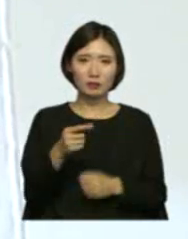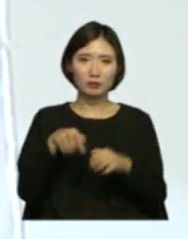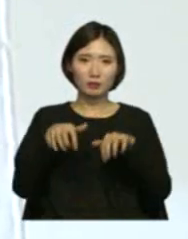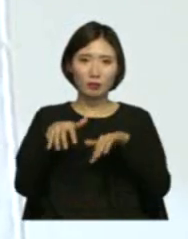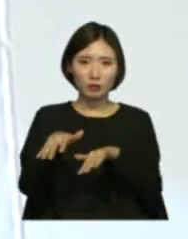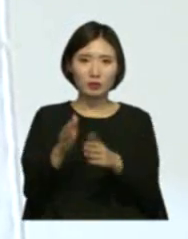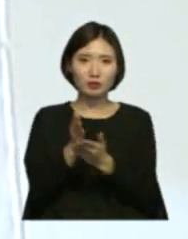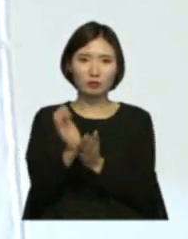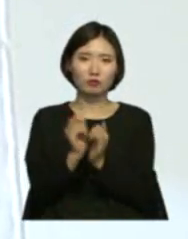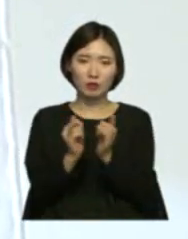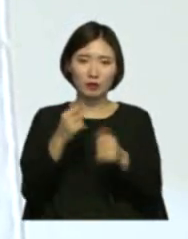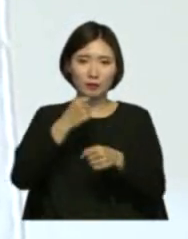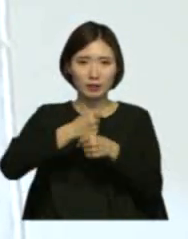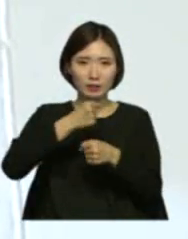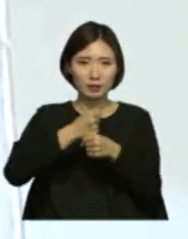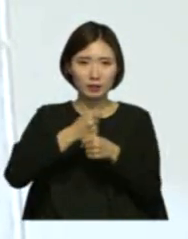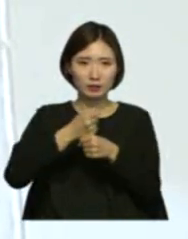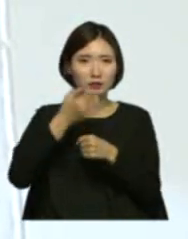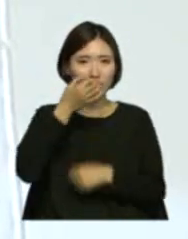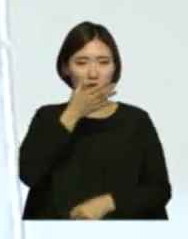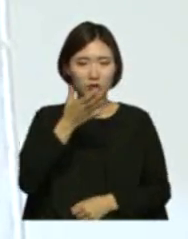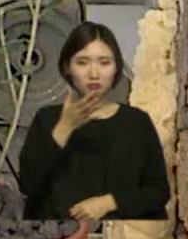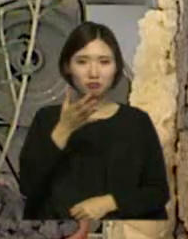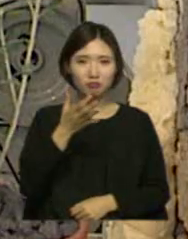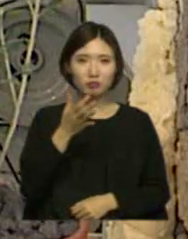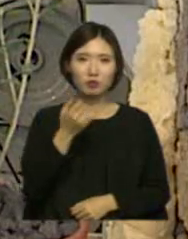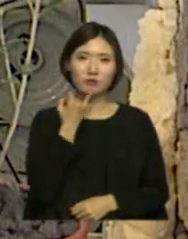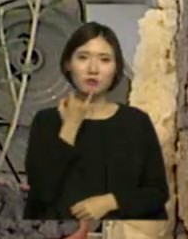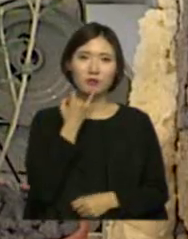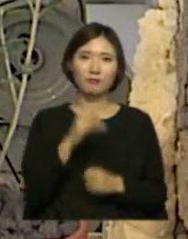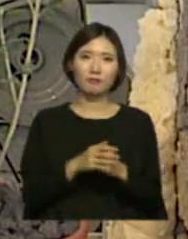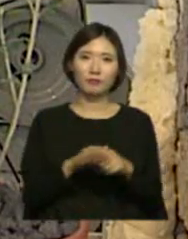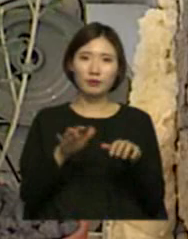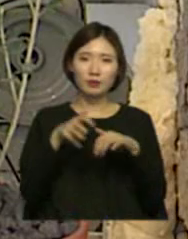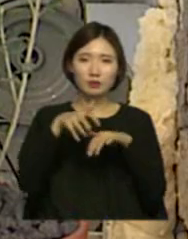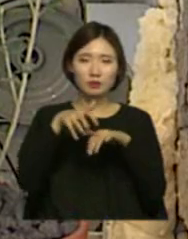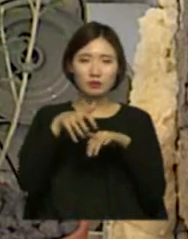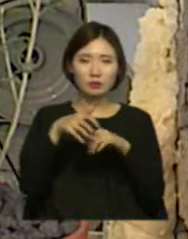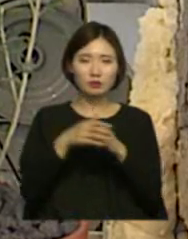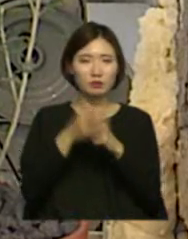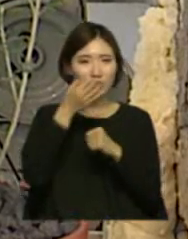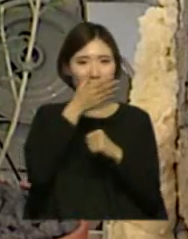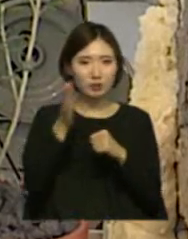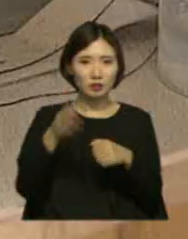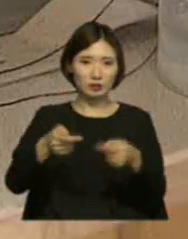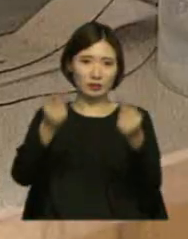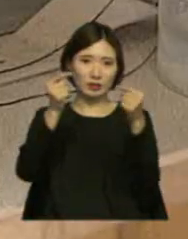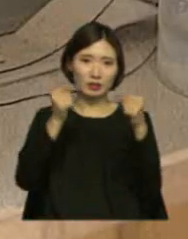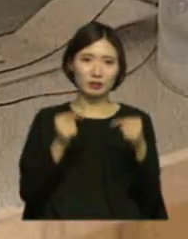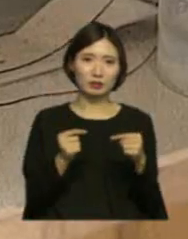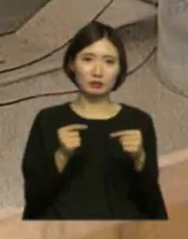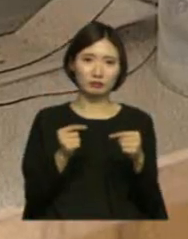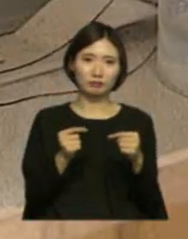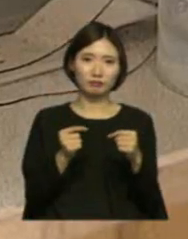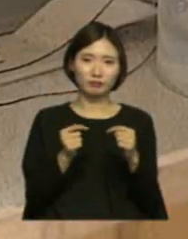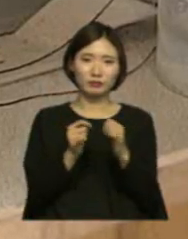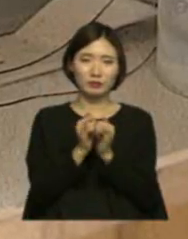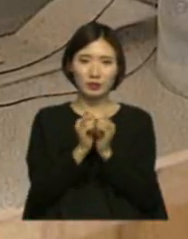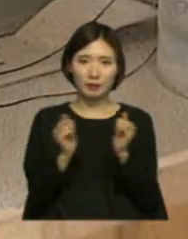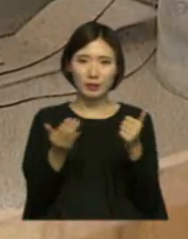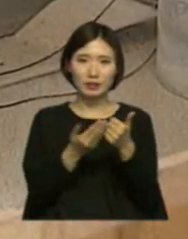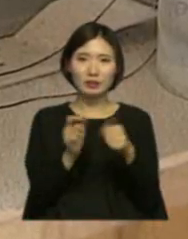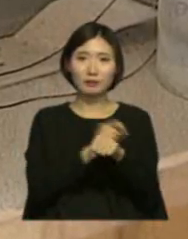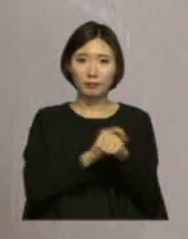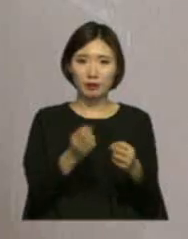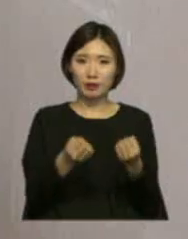이 전시를 보시면 괜찮을 것 같습니다. 이번 전시회를 찾는 관람객들에겐 특별한 이벤트도 마련돼